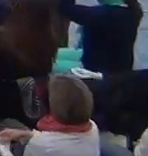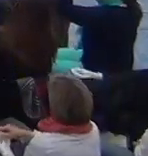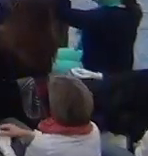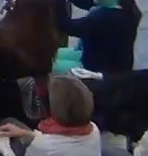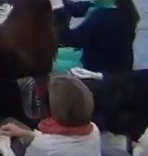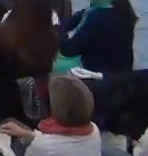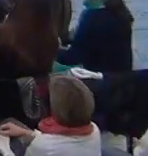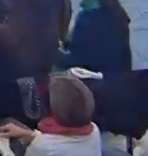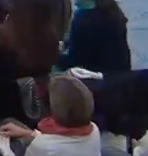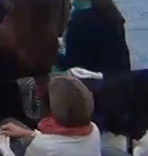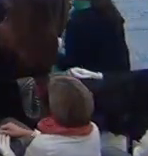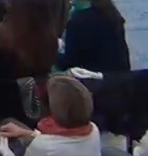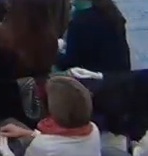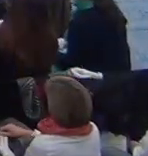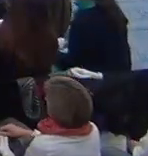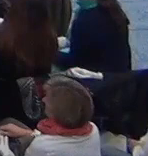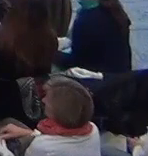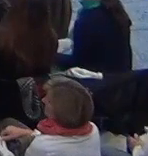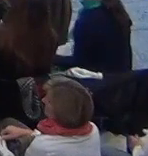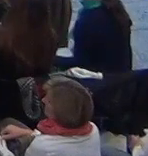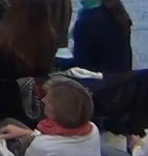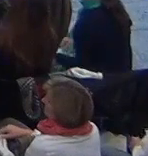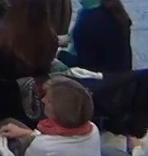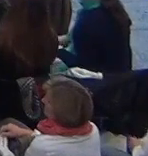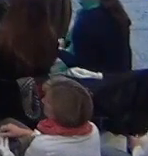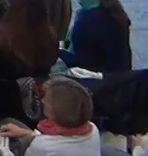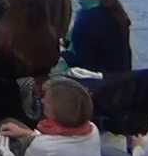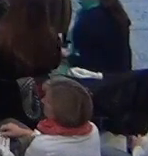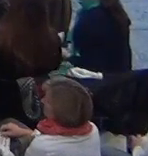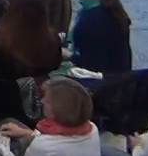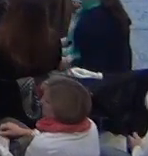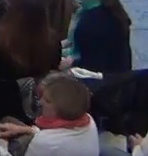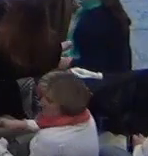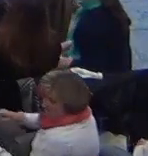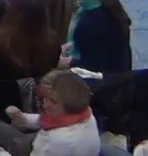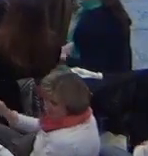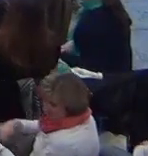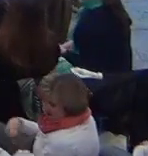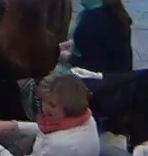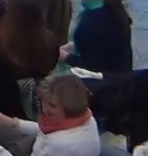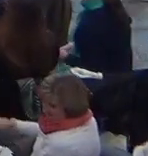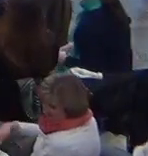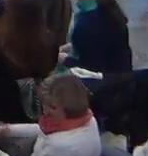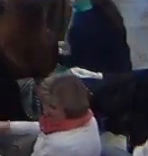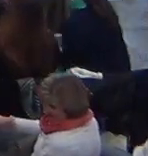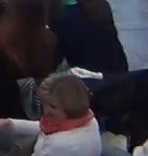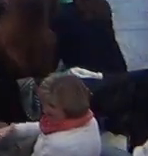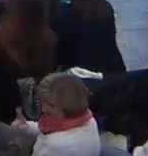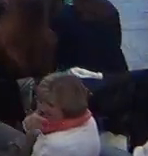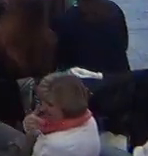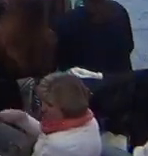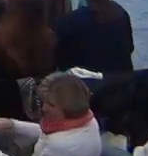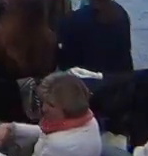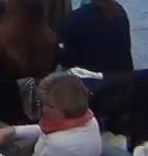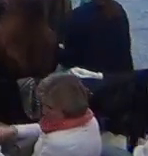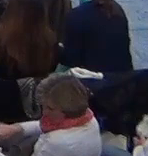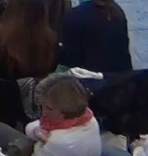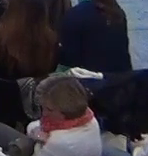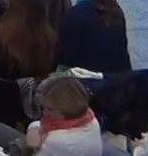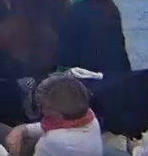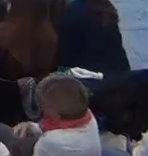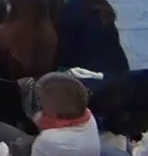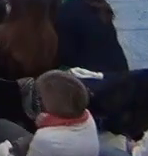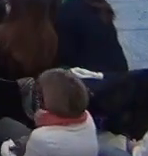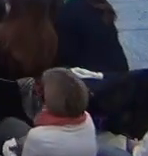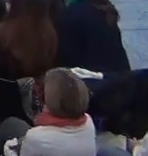Mir liegen jetzt keine weiteren Bewerbungen vor. Bewerbungsschluss war ja auch schon. Wir kommen also jetzt zur Abstimmung über